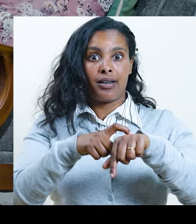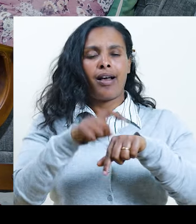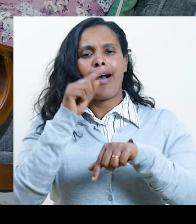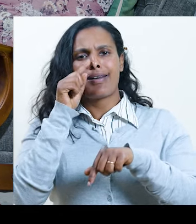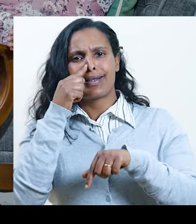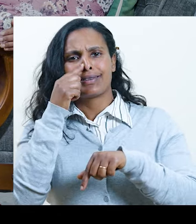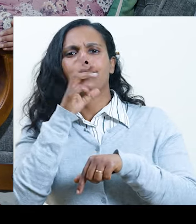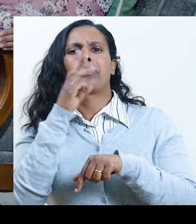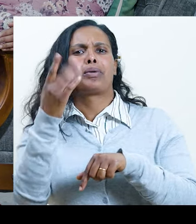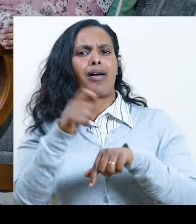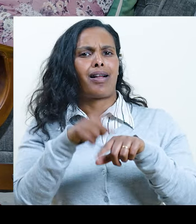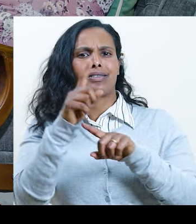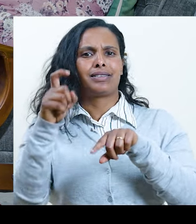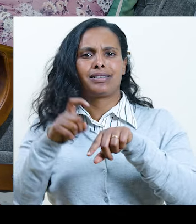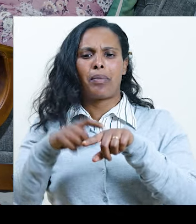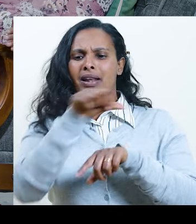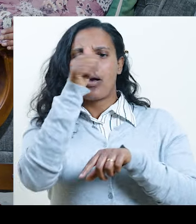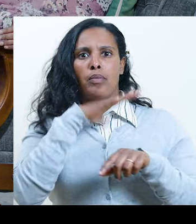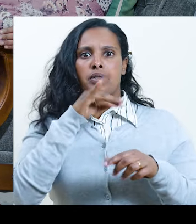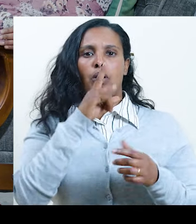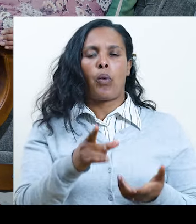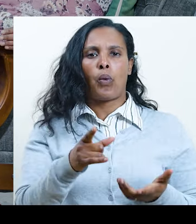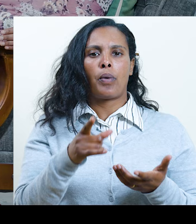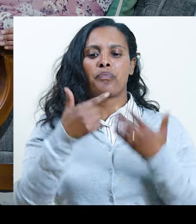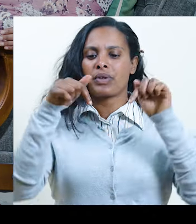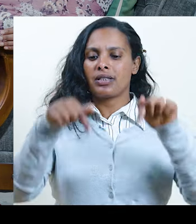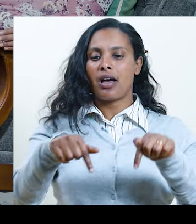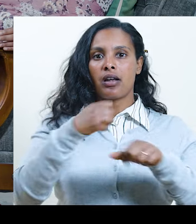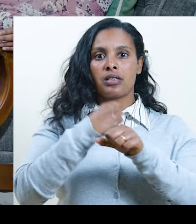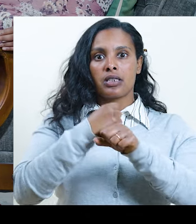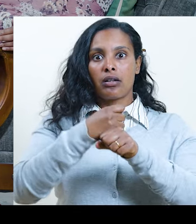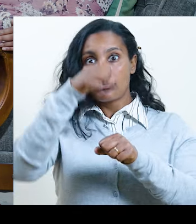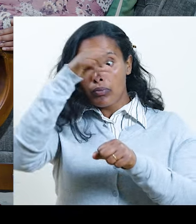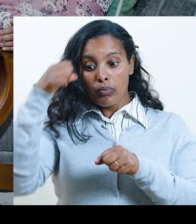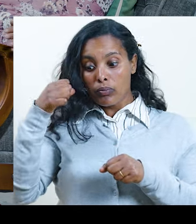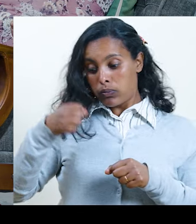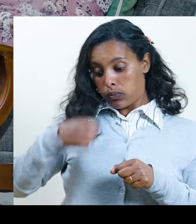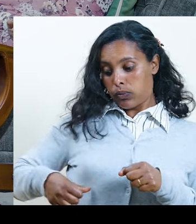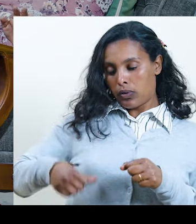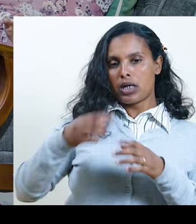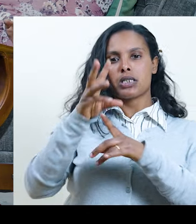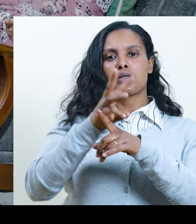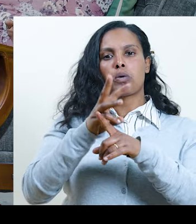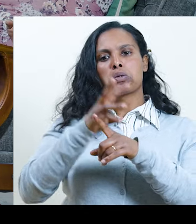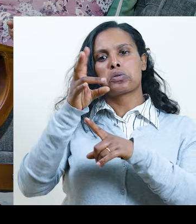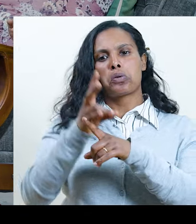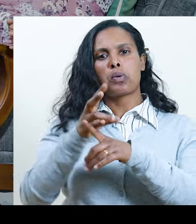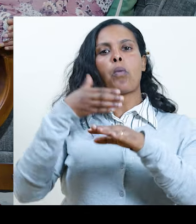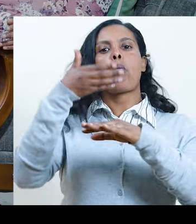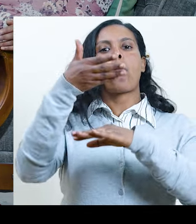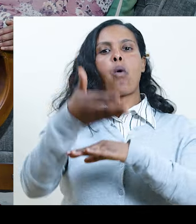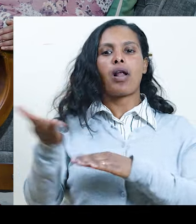አሰልቺ ናቸው። አንዳንዴ ማንኛውም ሰው ዛሬ የተሰራሽውን ቀዶ ጥገና ከስድስት ሰባት ወር